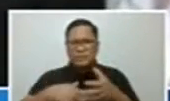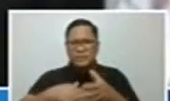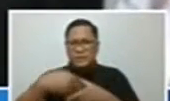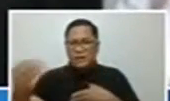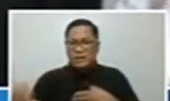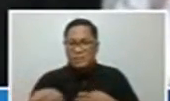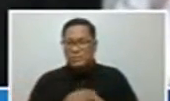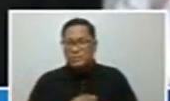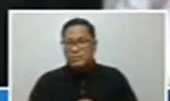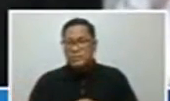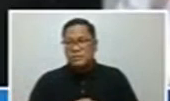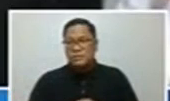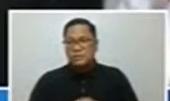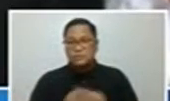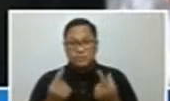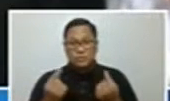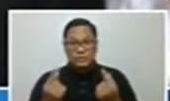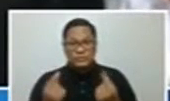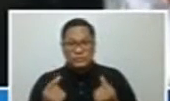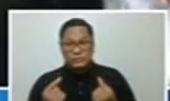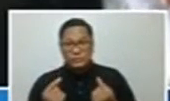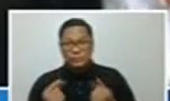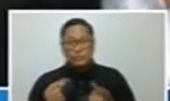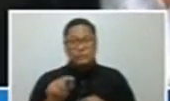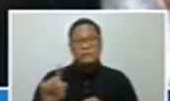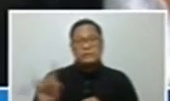na maaari nilang karapin?